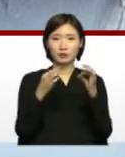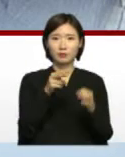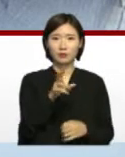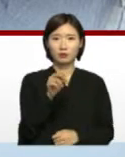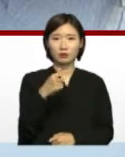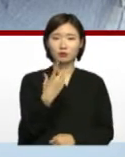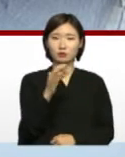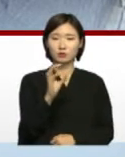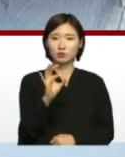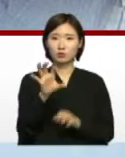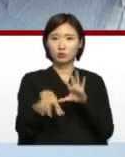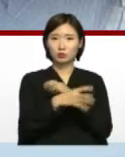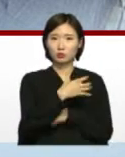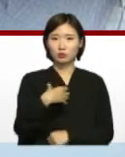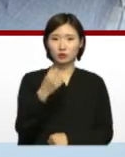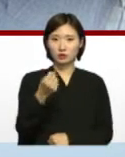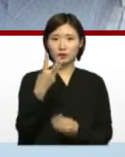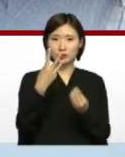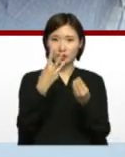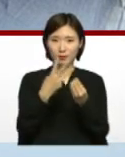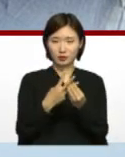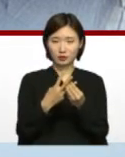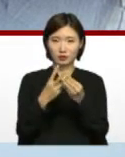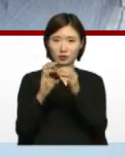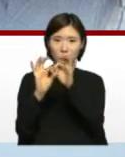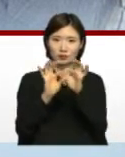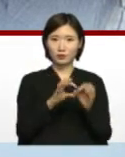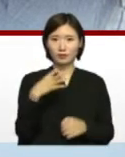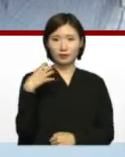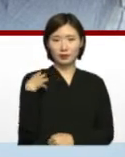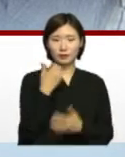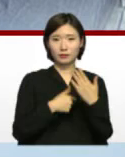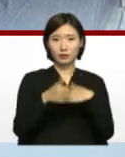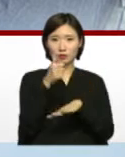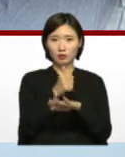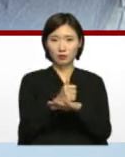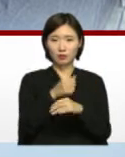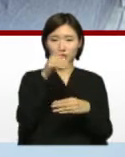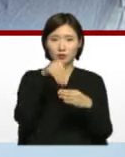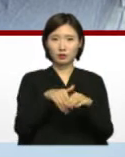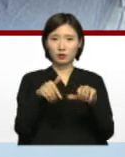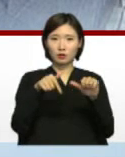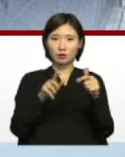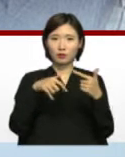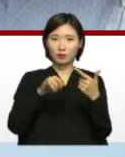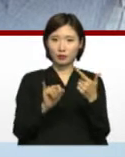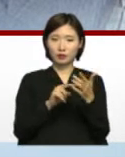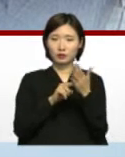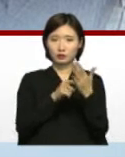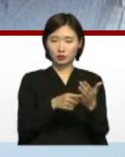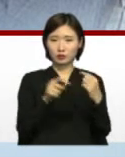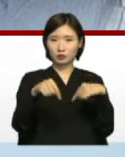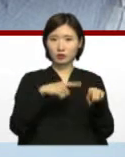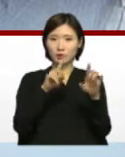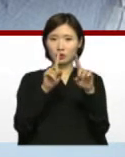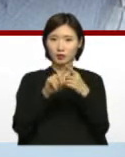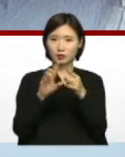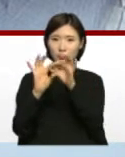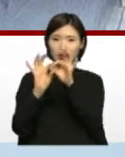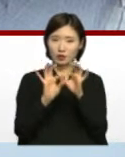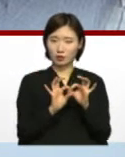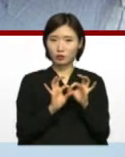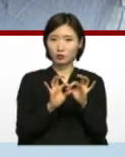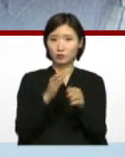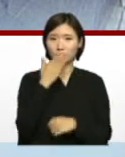김영종 종로구청장이 3선 연임에 성공했습니다. 이에 따라 민선 5, 6기 때 추진해왔던 정책을 계속 이어나갈 수 있게